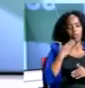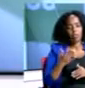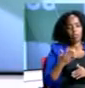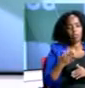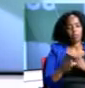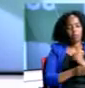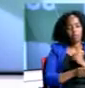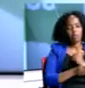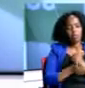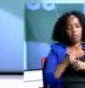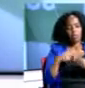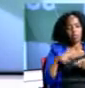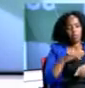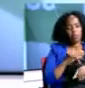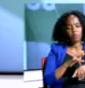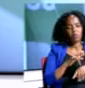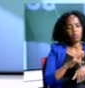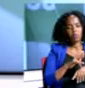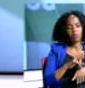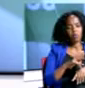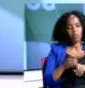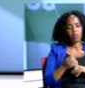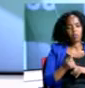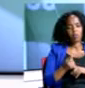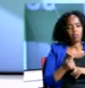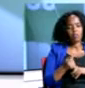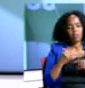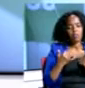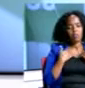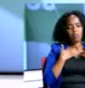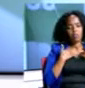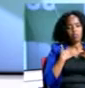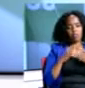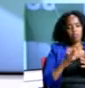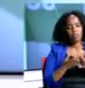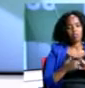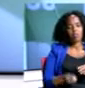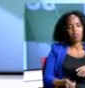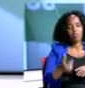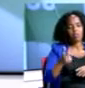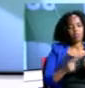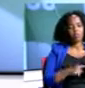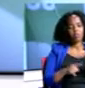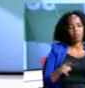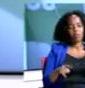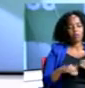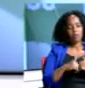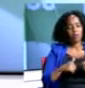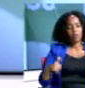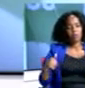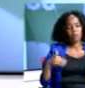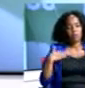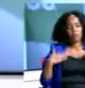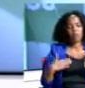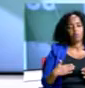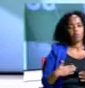biyala ralew dufsatu tuqallew qabate tat shakina kasiyo ni jiratate daftuf besisu addabaw qama